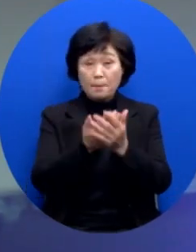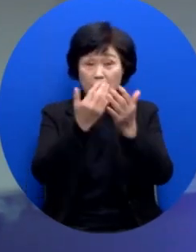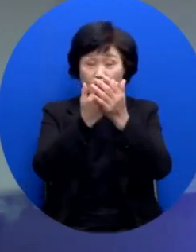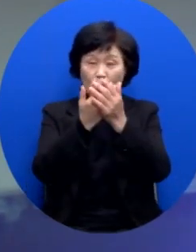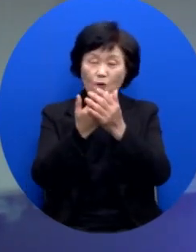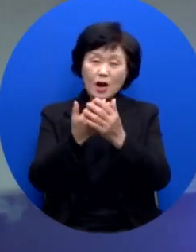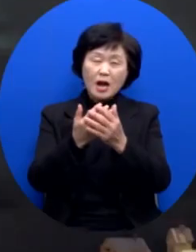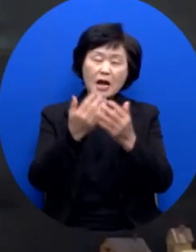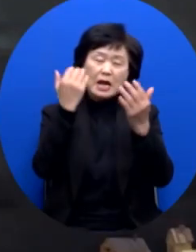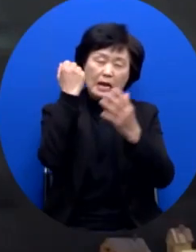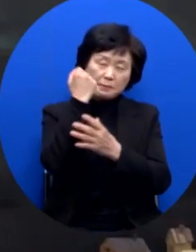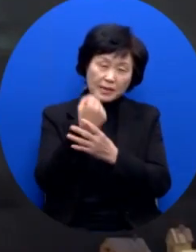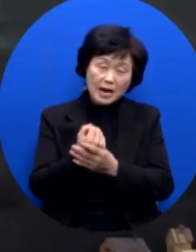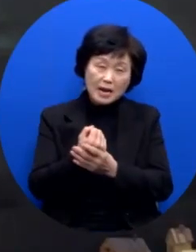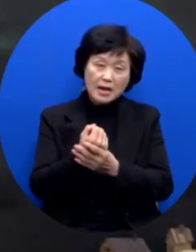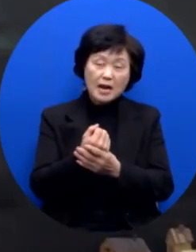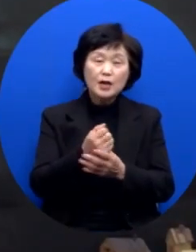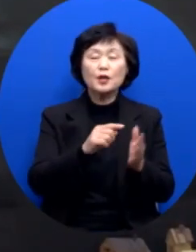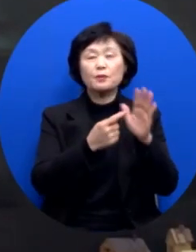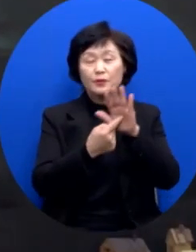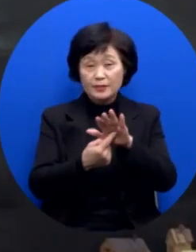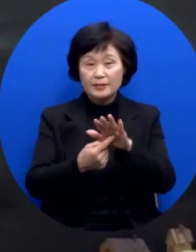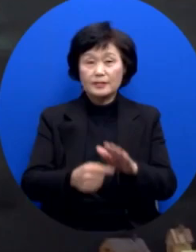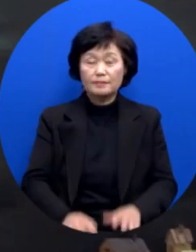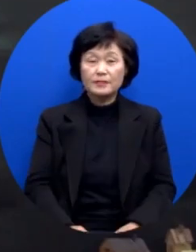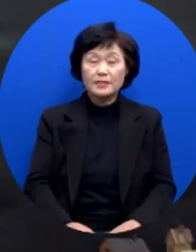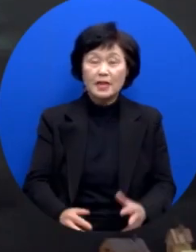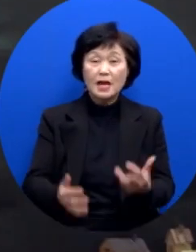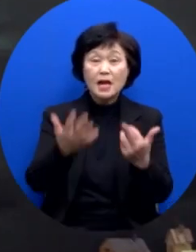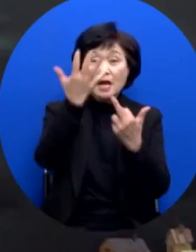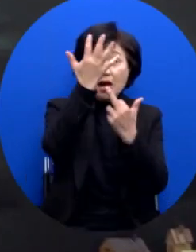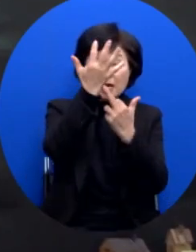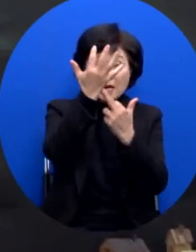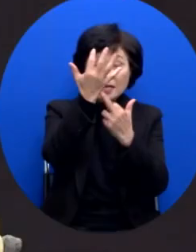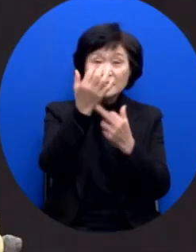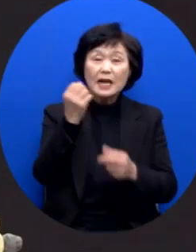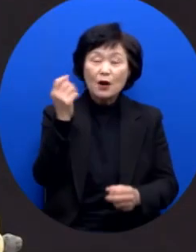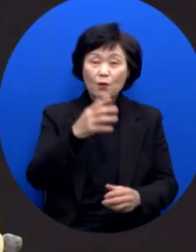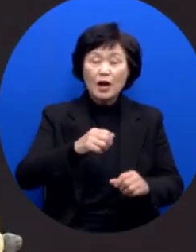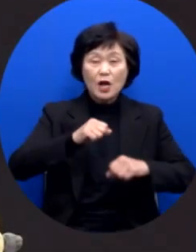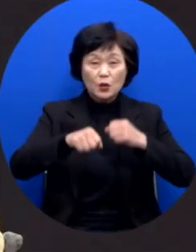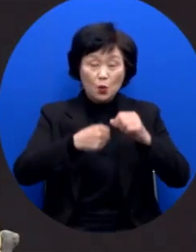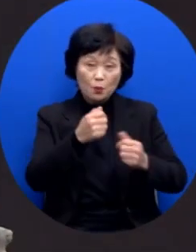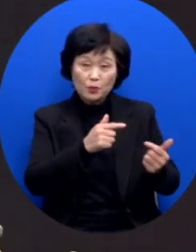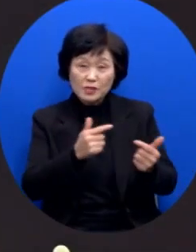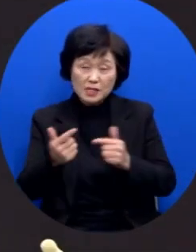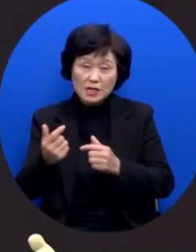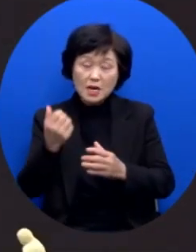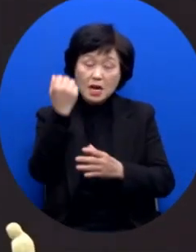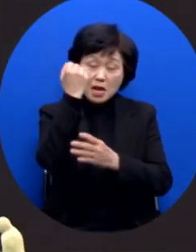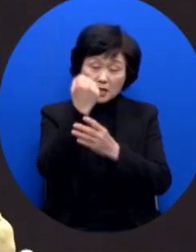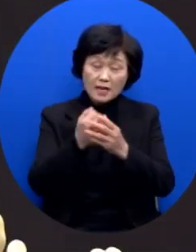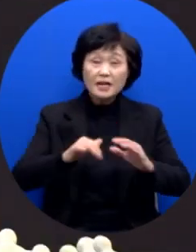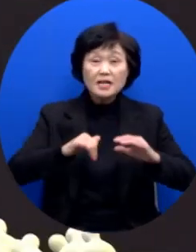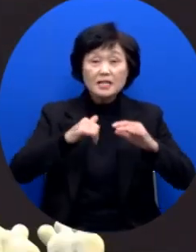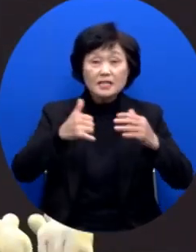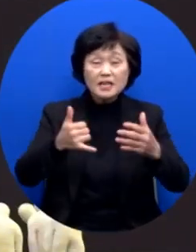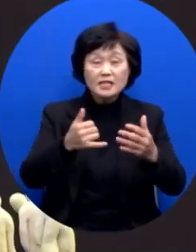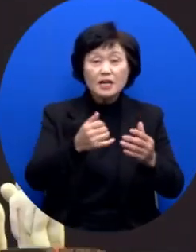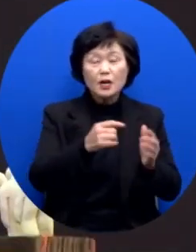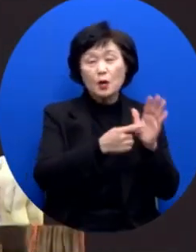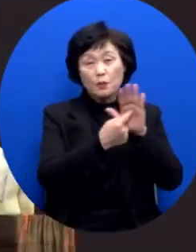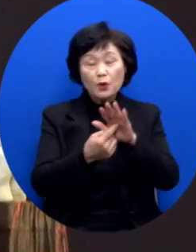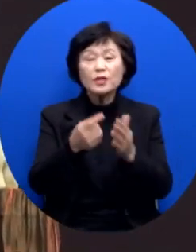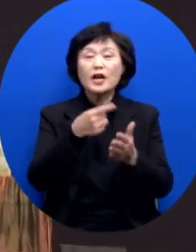형상화했습니다 아라랏산 위에 놓인 노아의 방주와 동물들 그리고 타락한 세상을 표현하기 위해